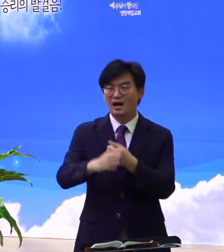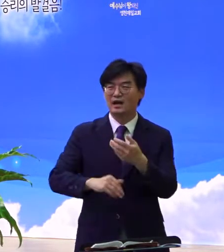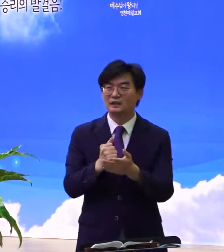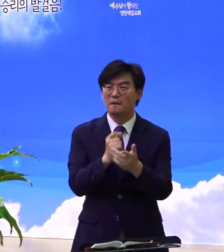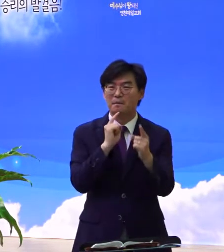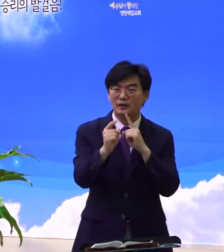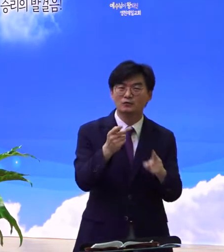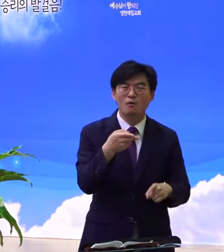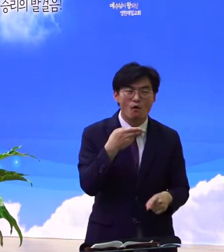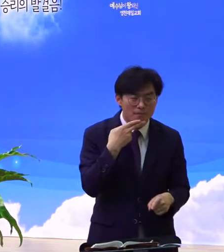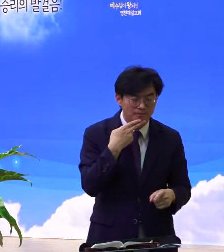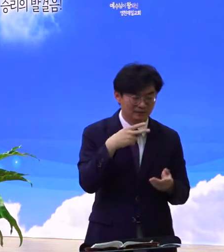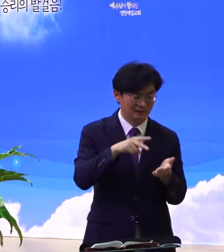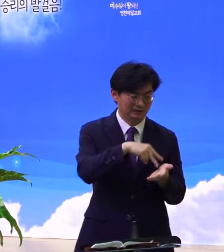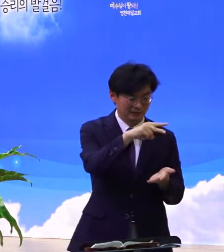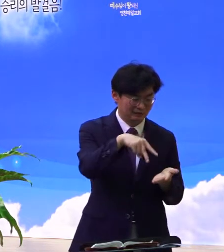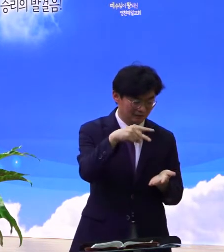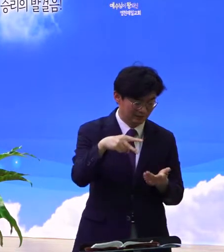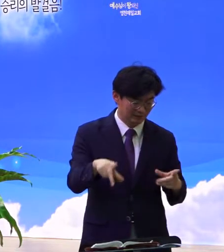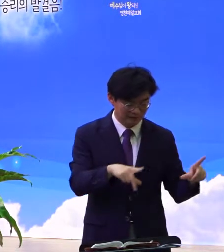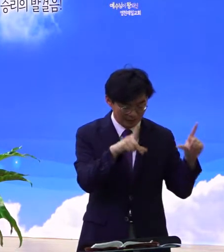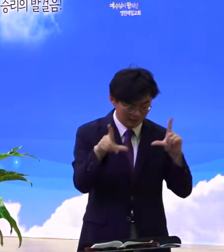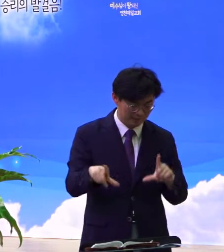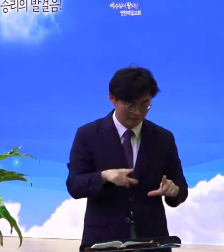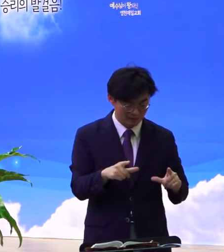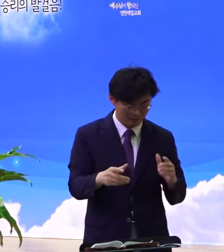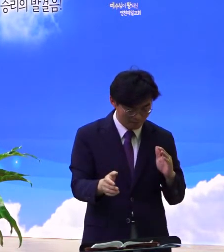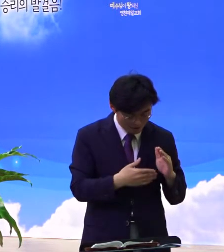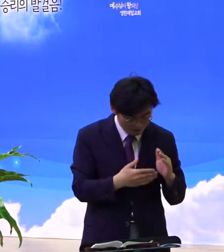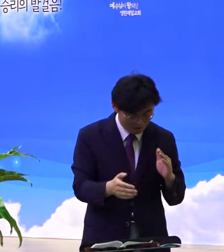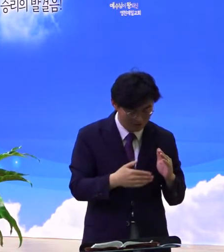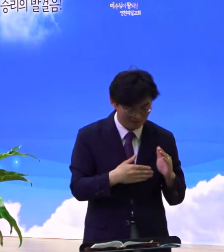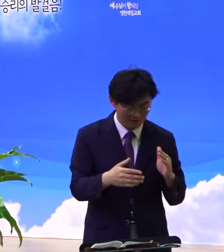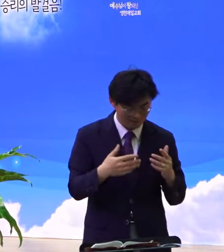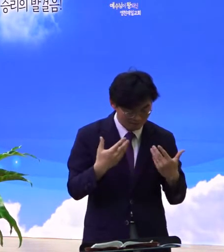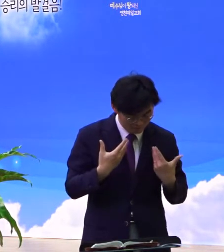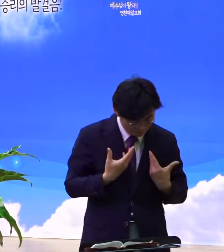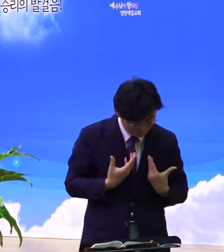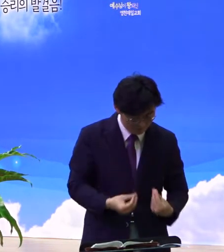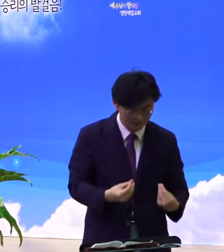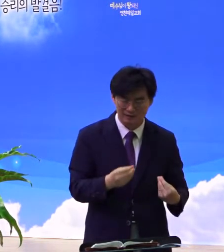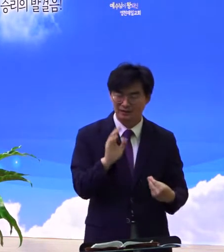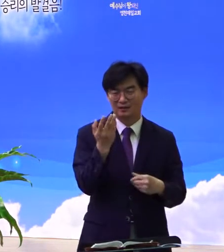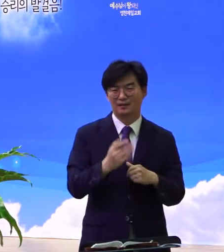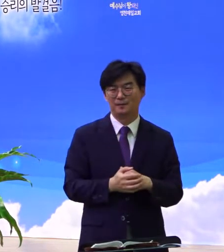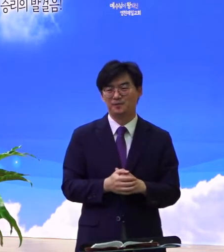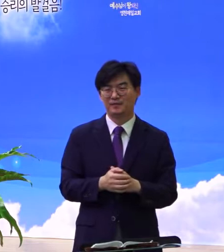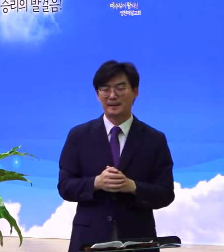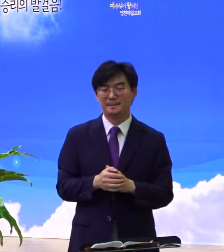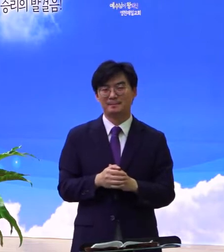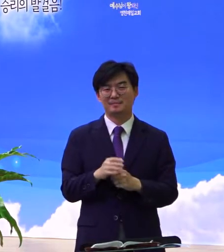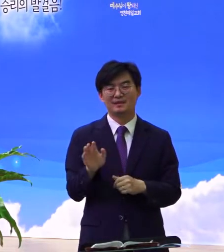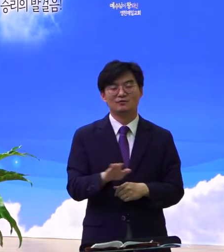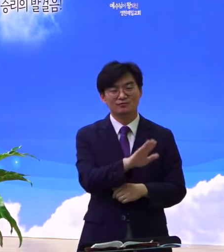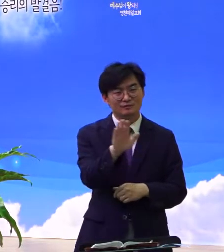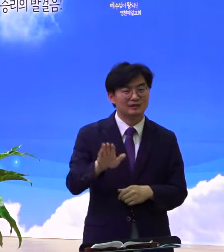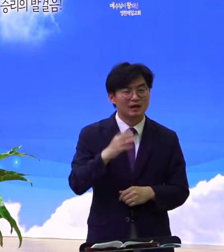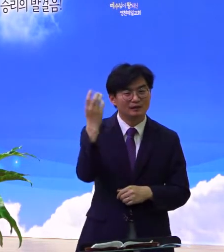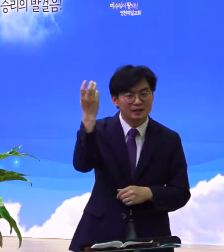그런 신앙생활을 하면서 공허함에 빠지고 무기력함에 빠지고 우리